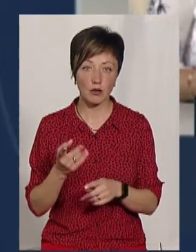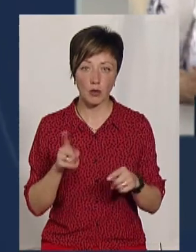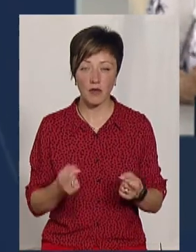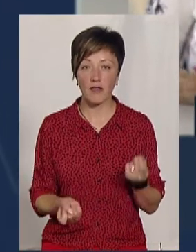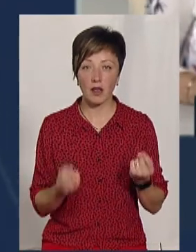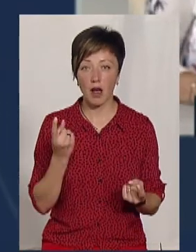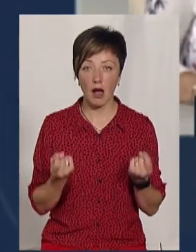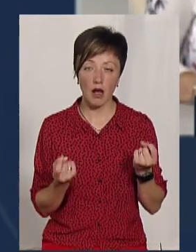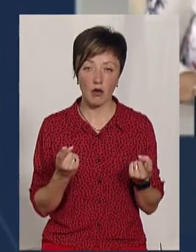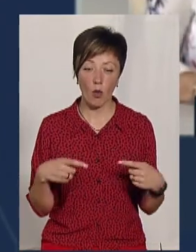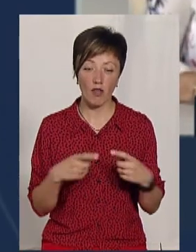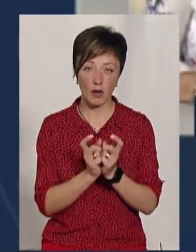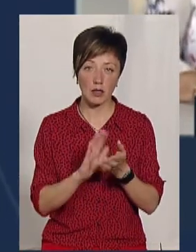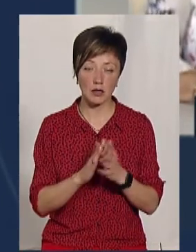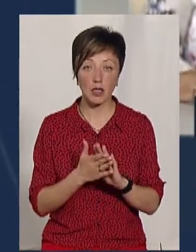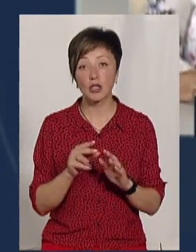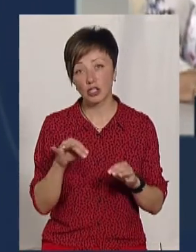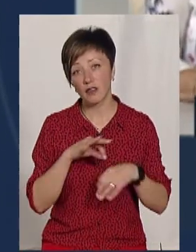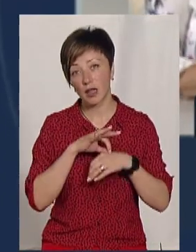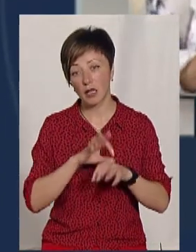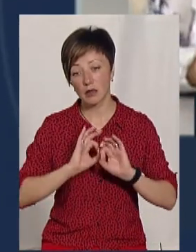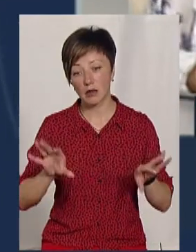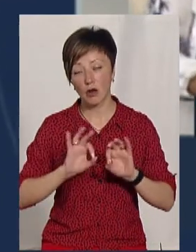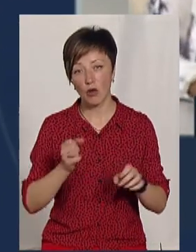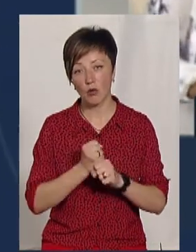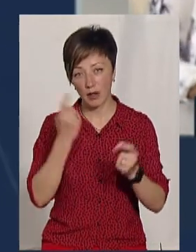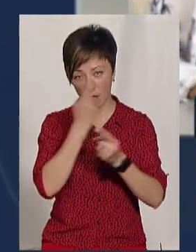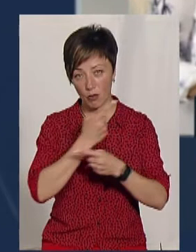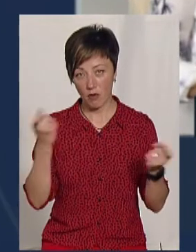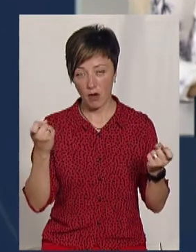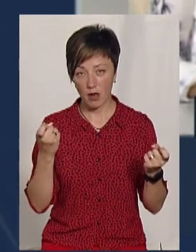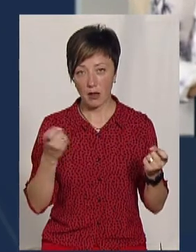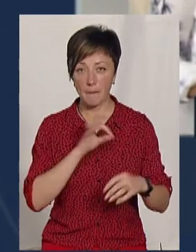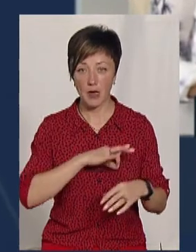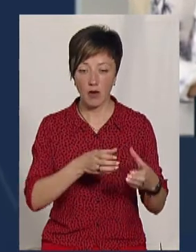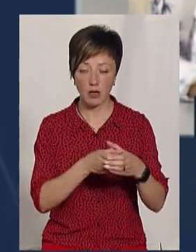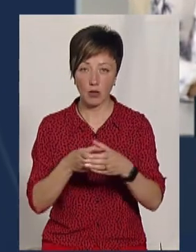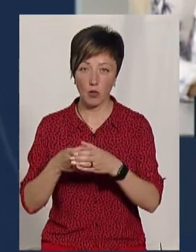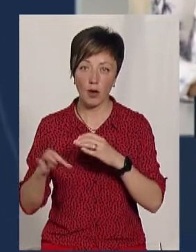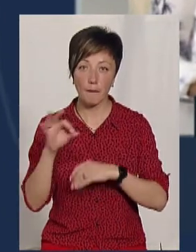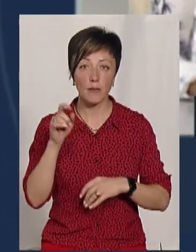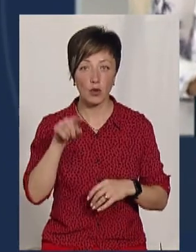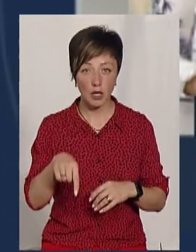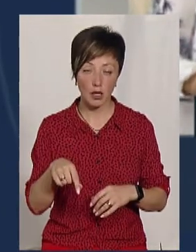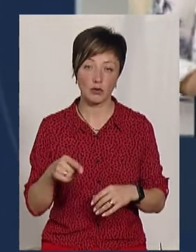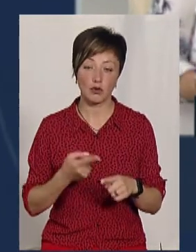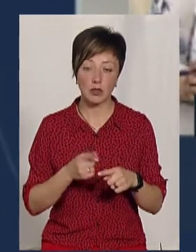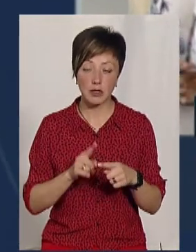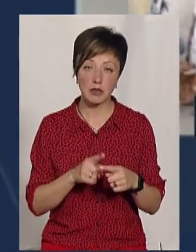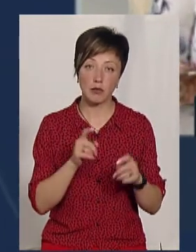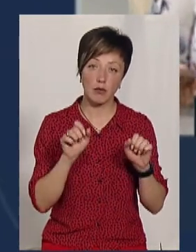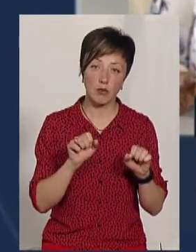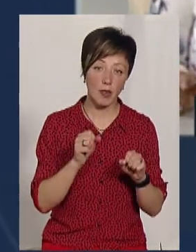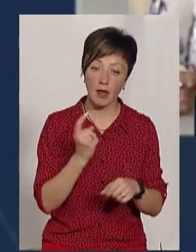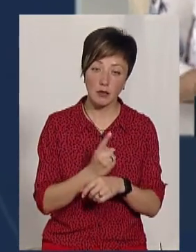тому виникають певні конфлікти. Чи ведеться якась робота для інформування пільгових категорій про те, що